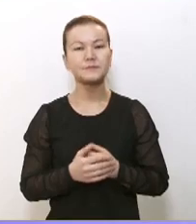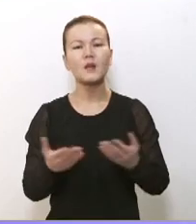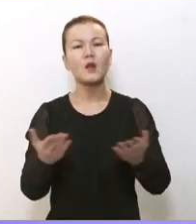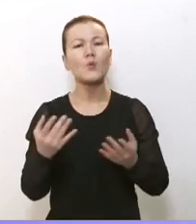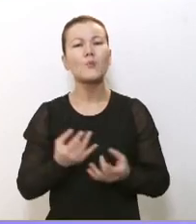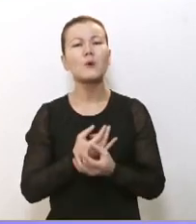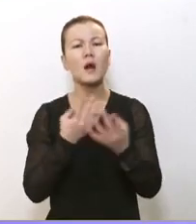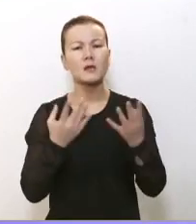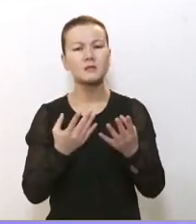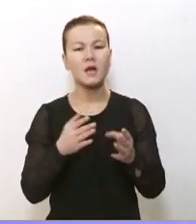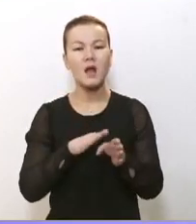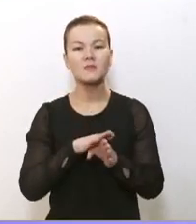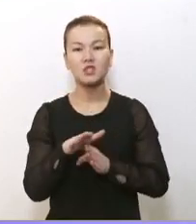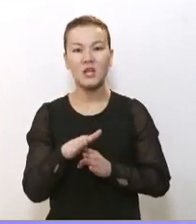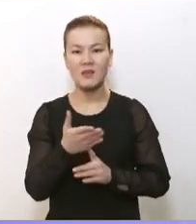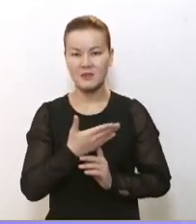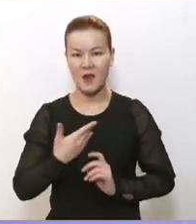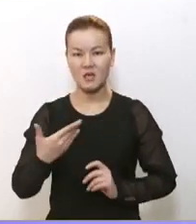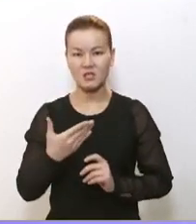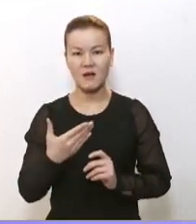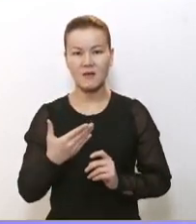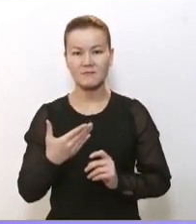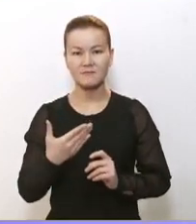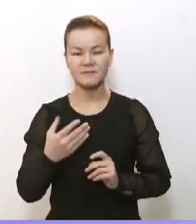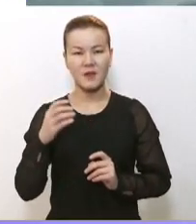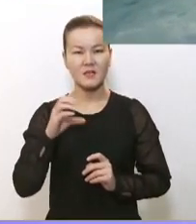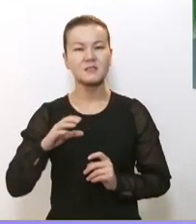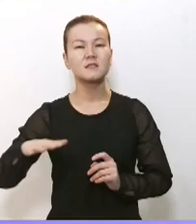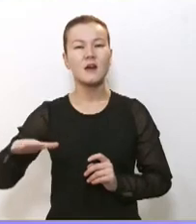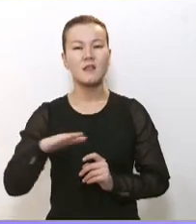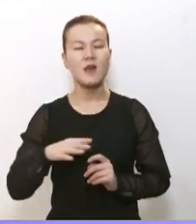Какой праздник отмечает наша страна в апреле?